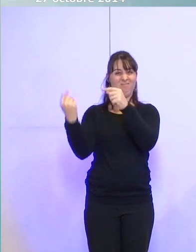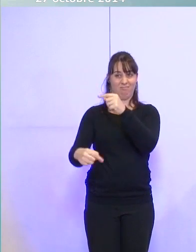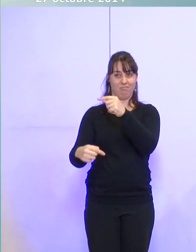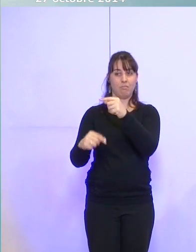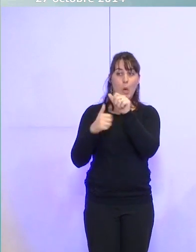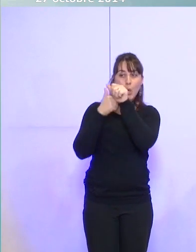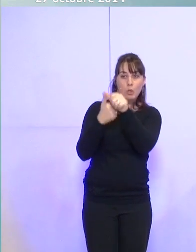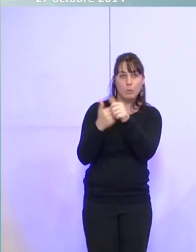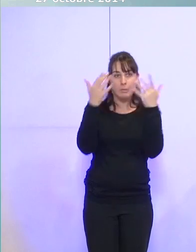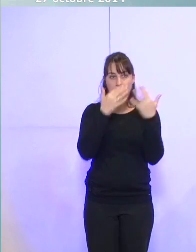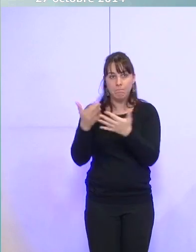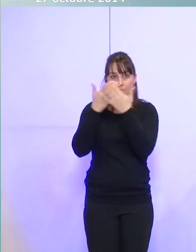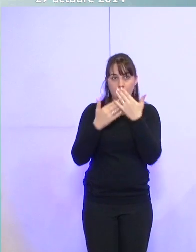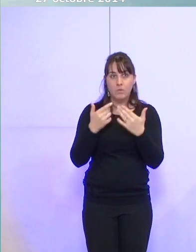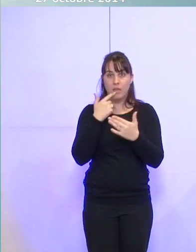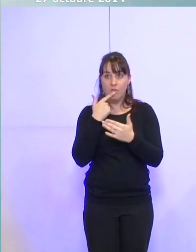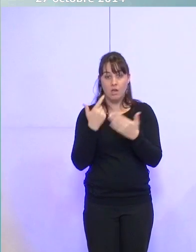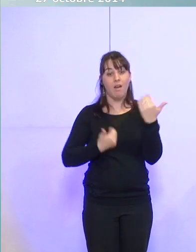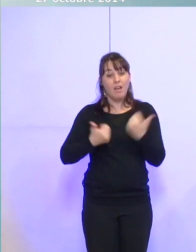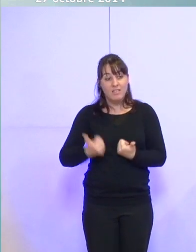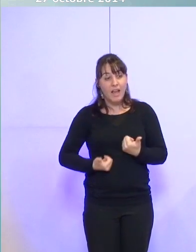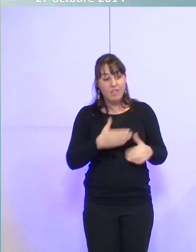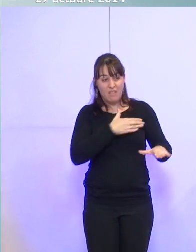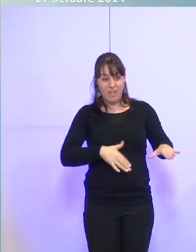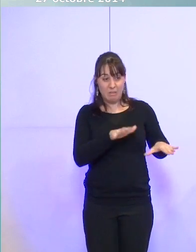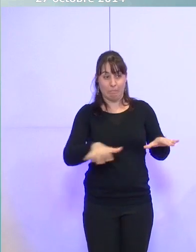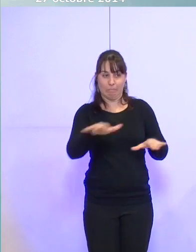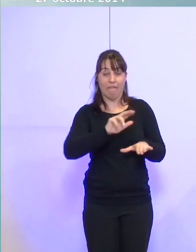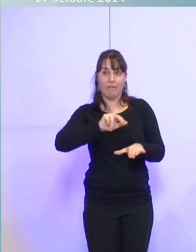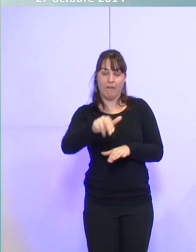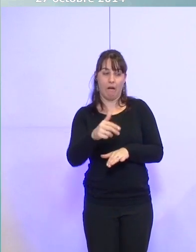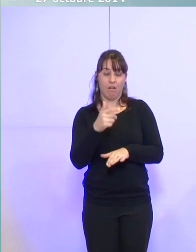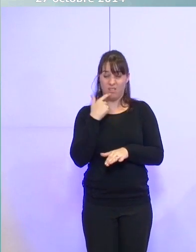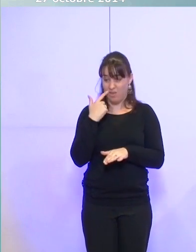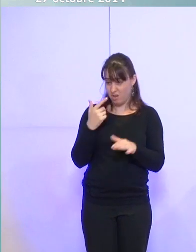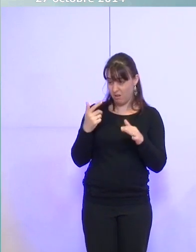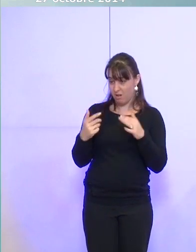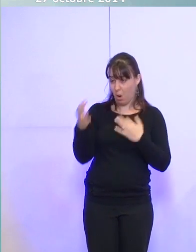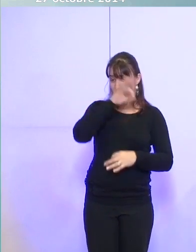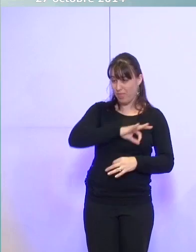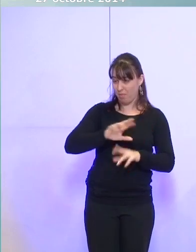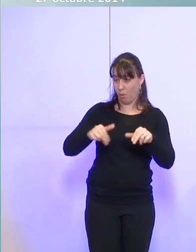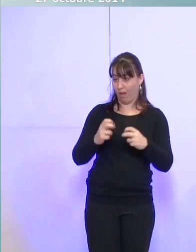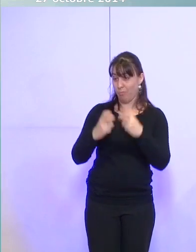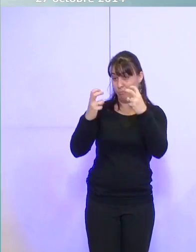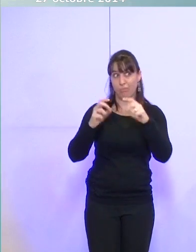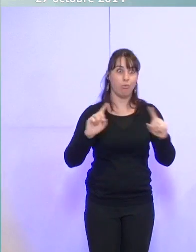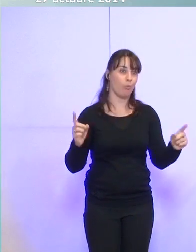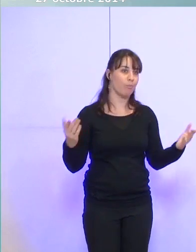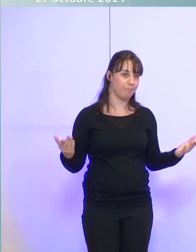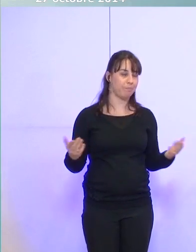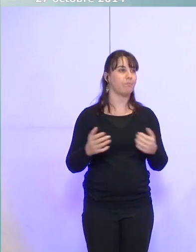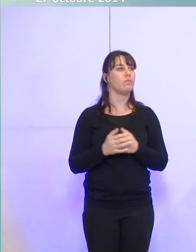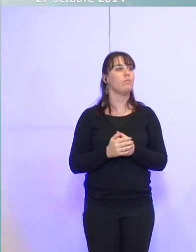les hypothèses retenues et discutées avec les services communaux compétents, et qu'il ne sera pas un élément d'augmentation de la rentabilité de ce contrat.